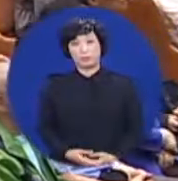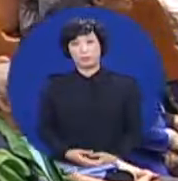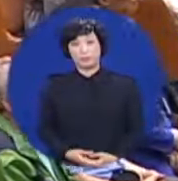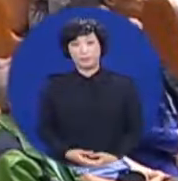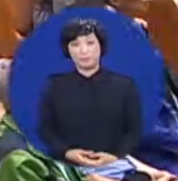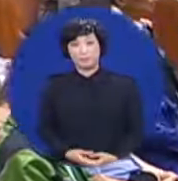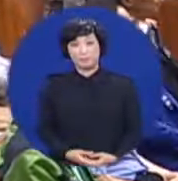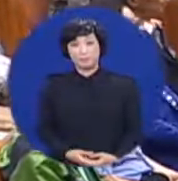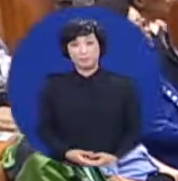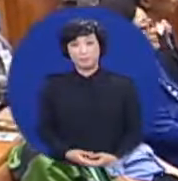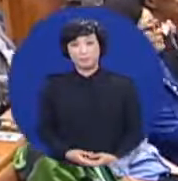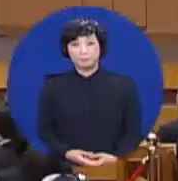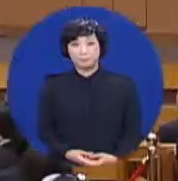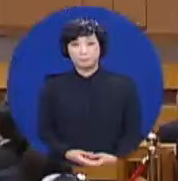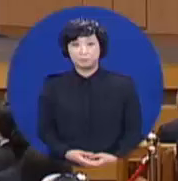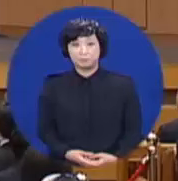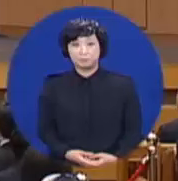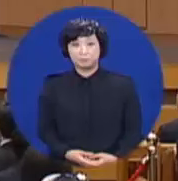그러니까